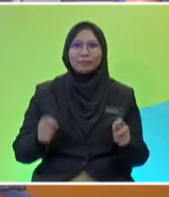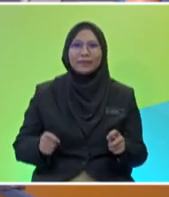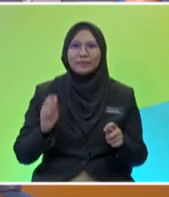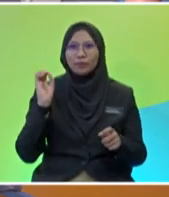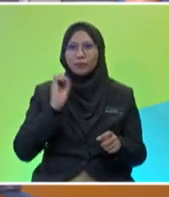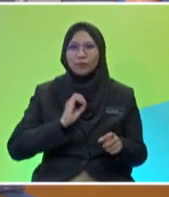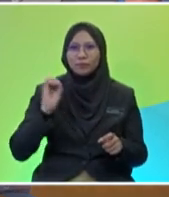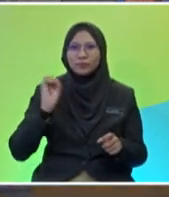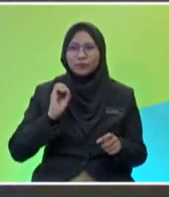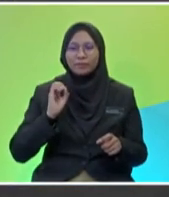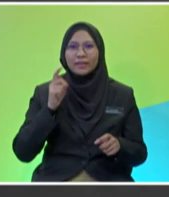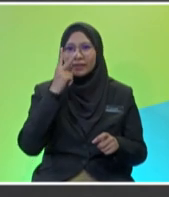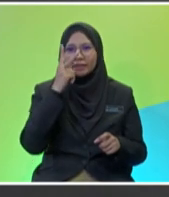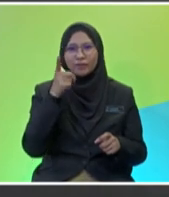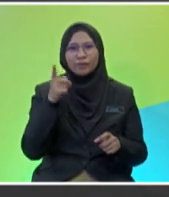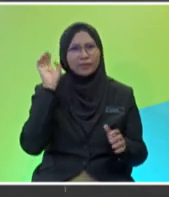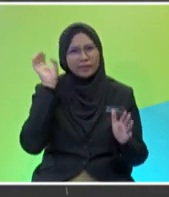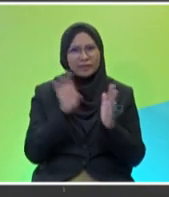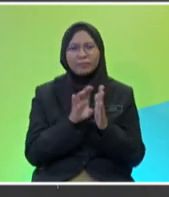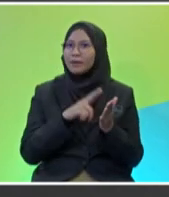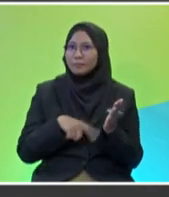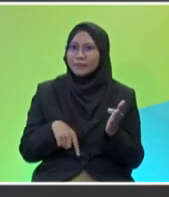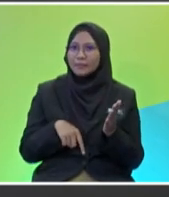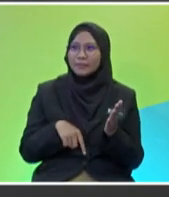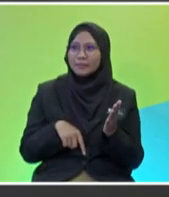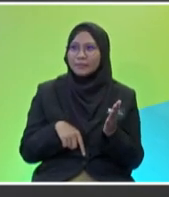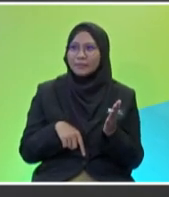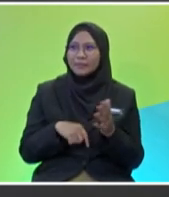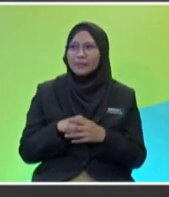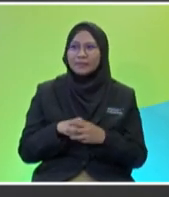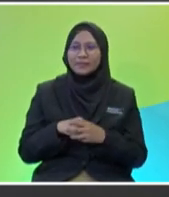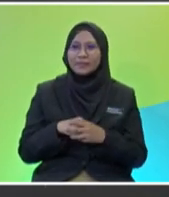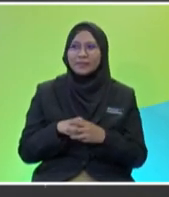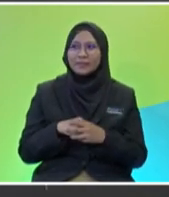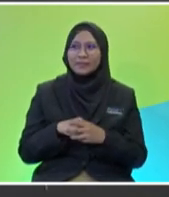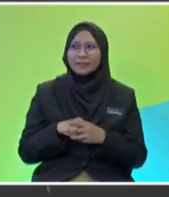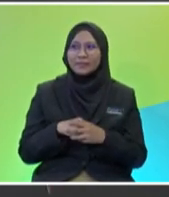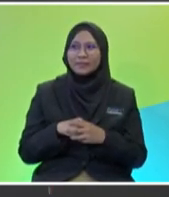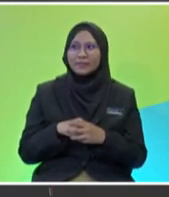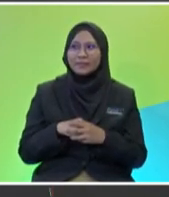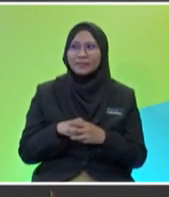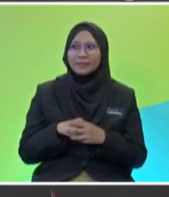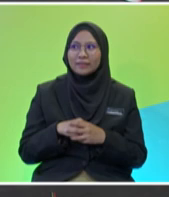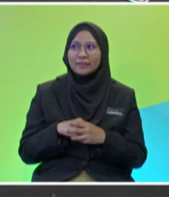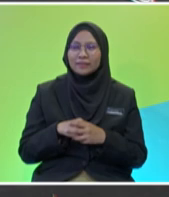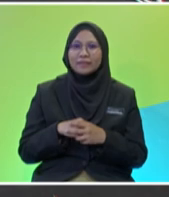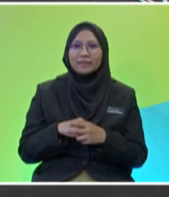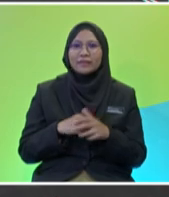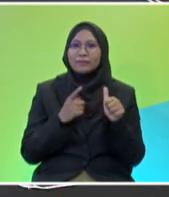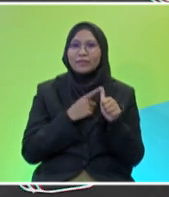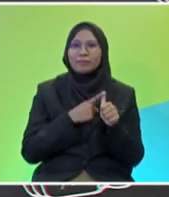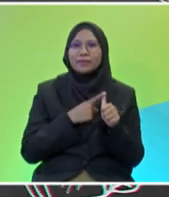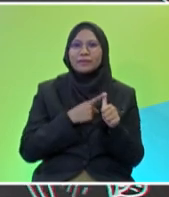gambar di situ dan murid-muridnya ke akukah agency ini dan choru murid-murid menghargai Al